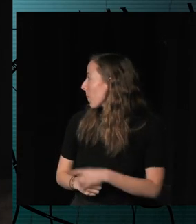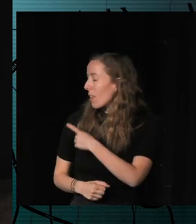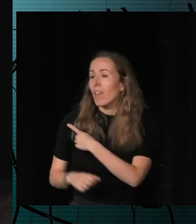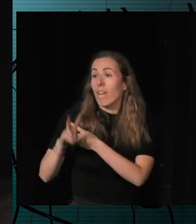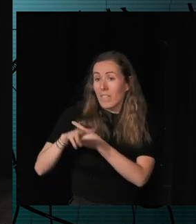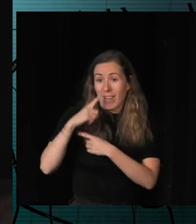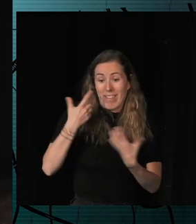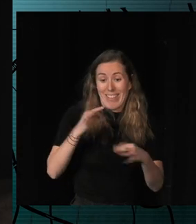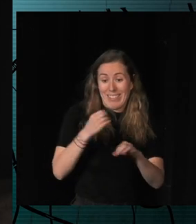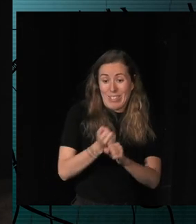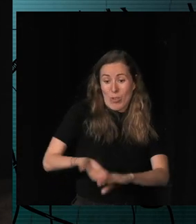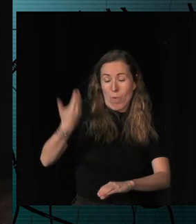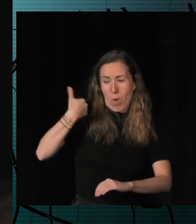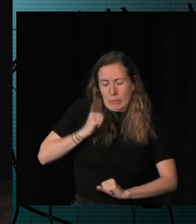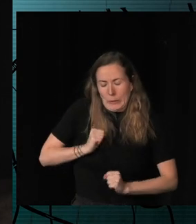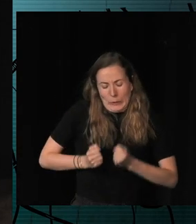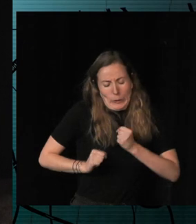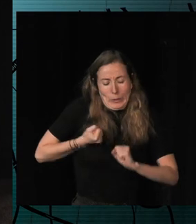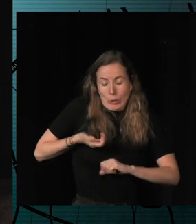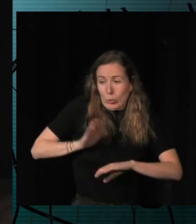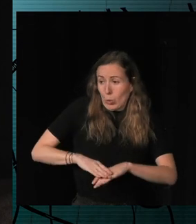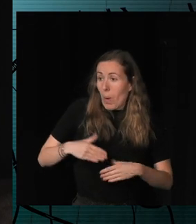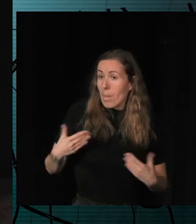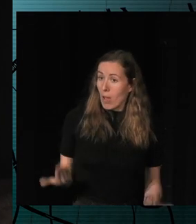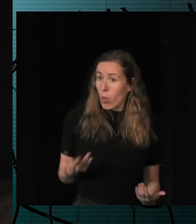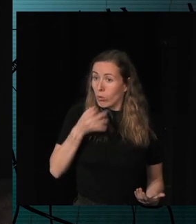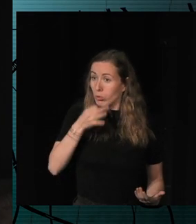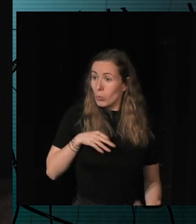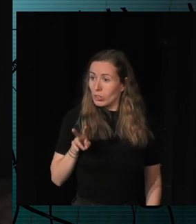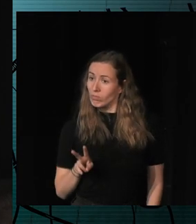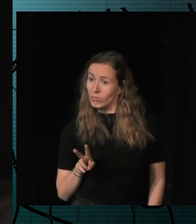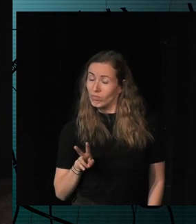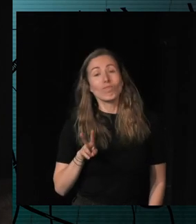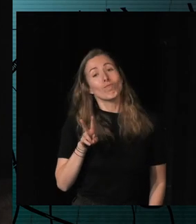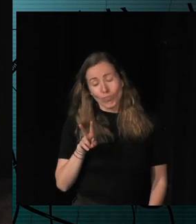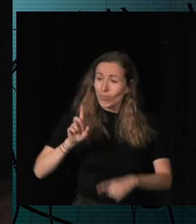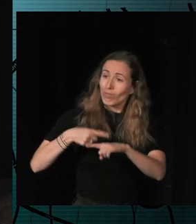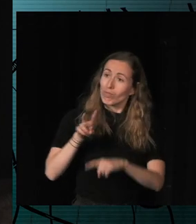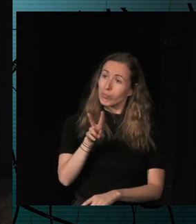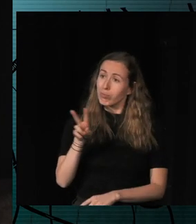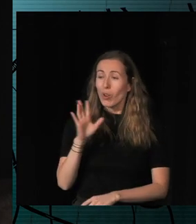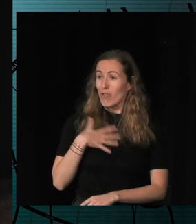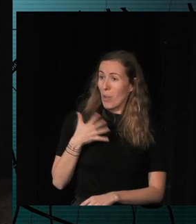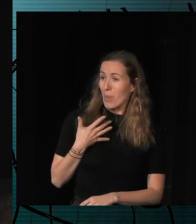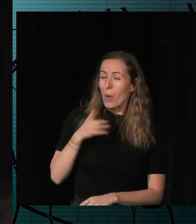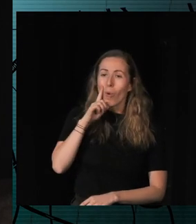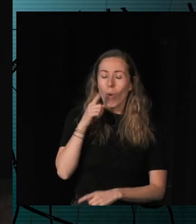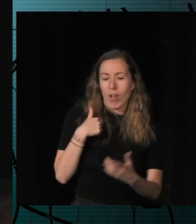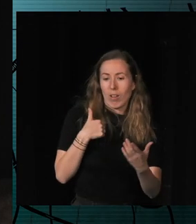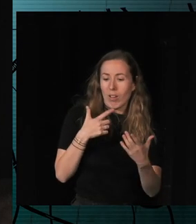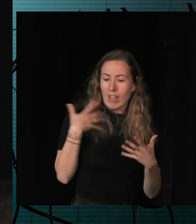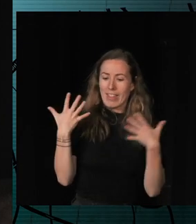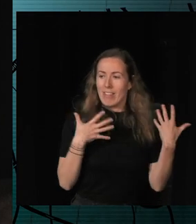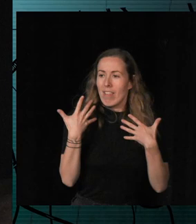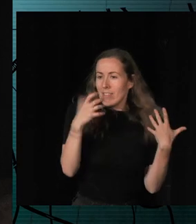m'énerveille il y a 10 ans et maintenant j'en arrive à me dire j'aime bien parce que je trouve qu'on a un peu tendance à retirer le sexe le